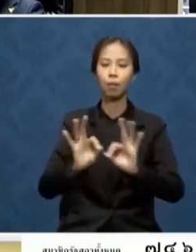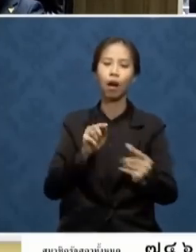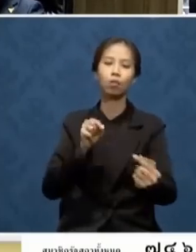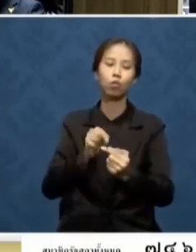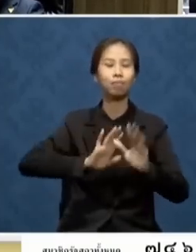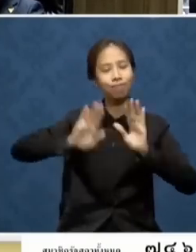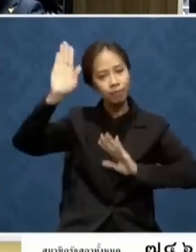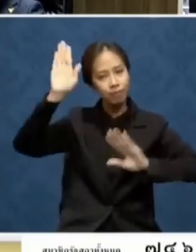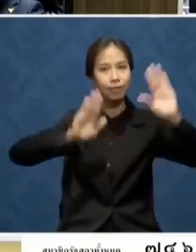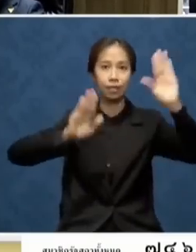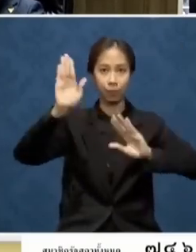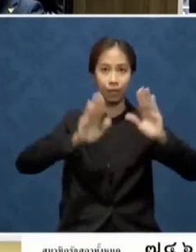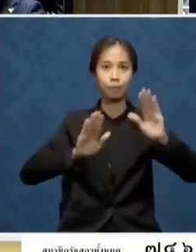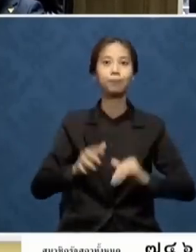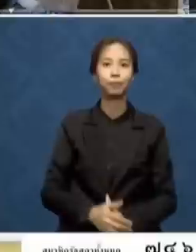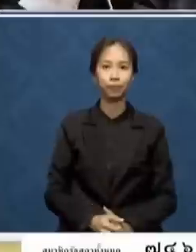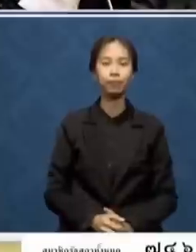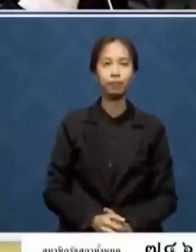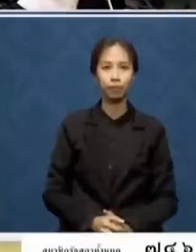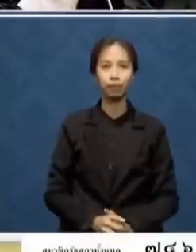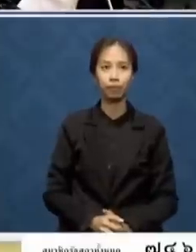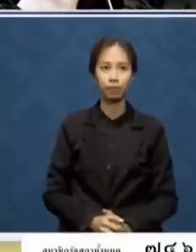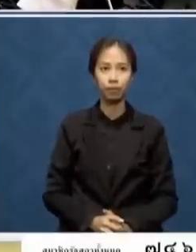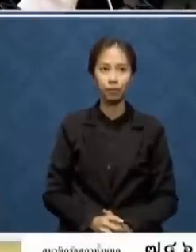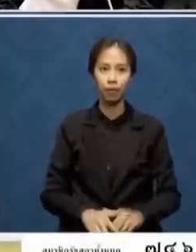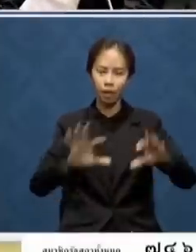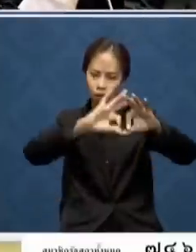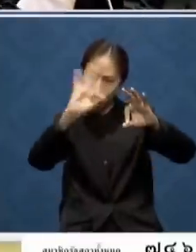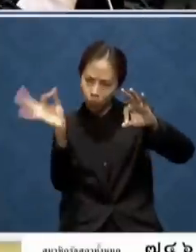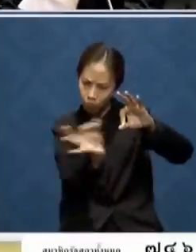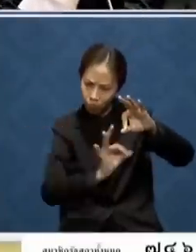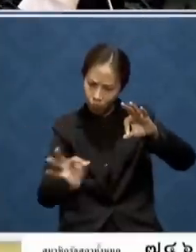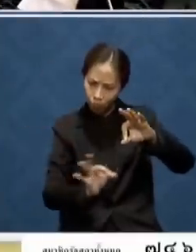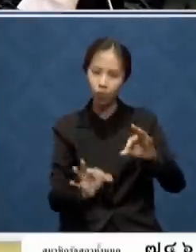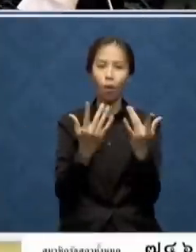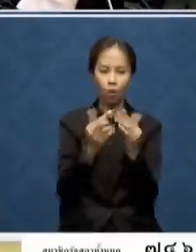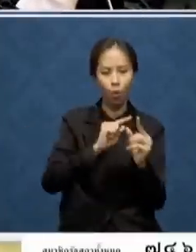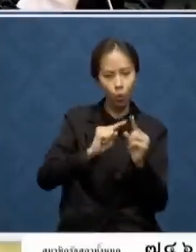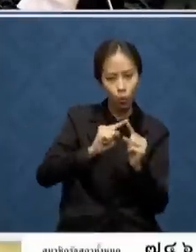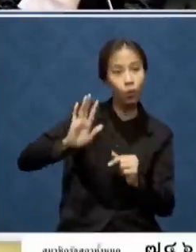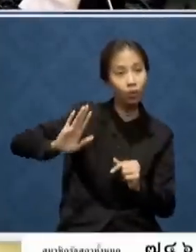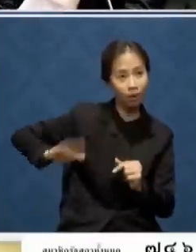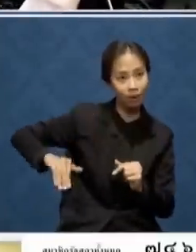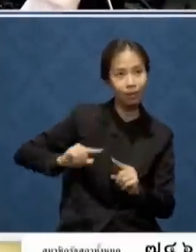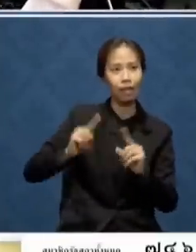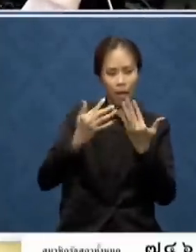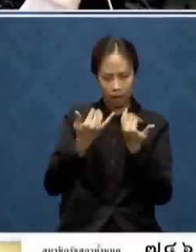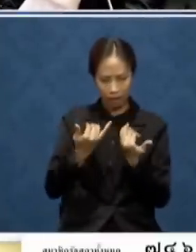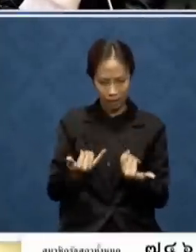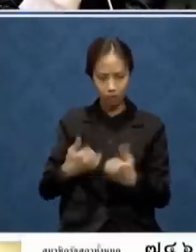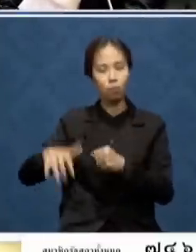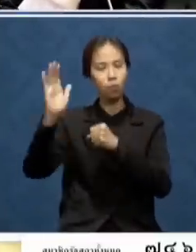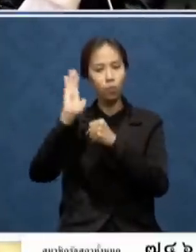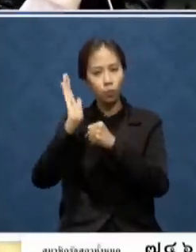ประชาธิปไตยค่ะเนื้อหาเป็นยังไงเราค่อยมาถกกันทีหลังได้แต่คำแถลงนโยบายที่